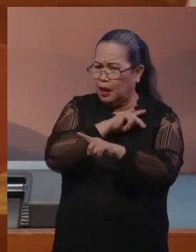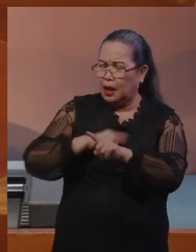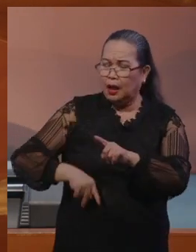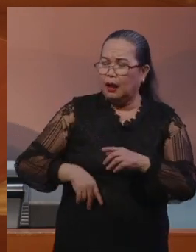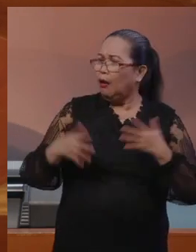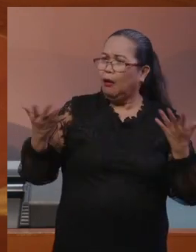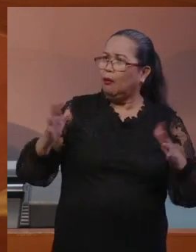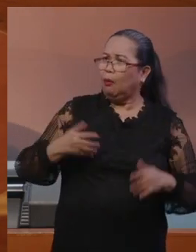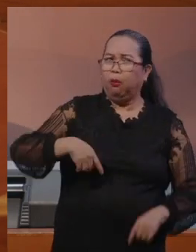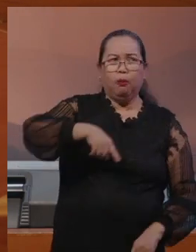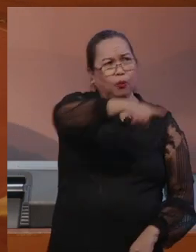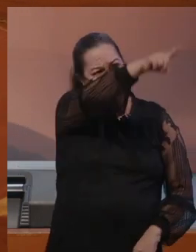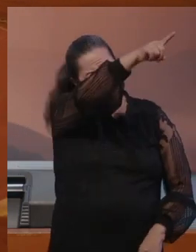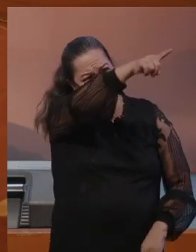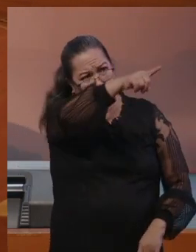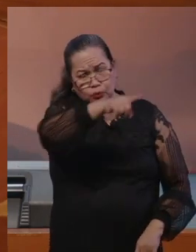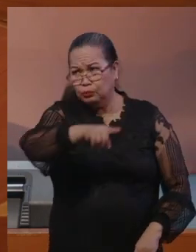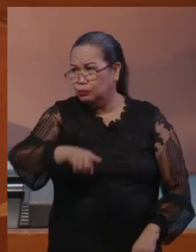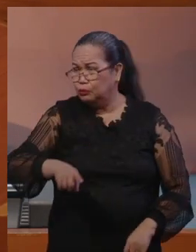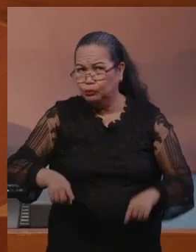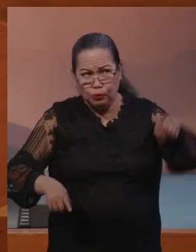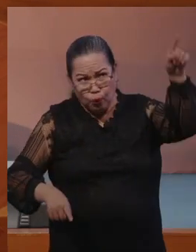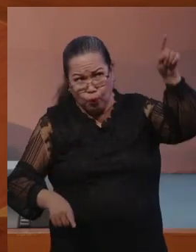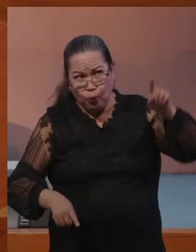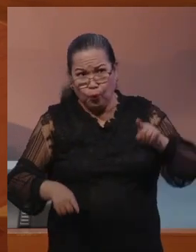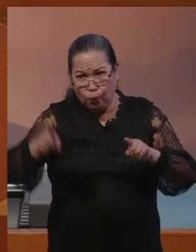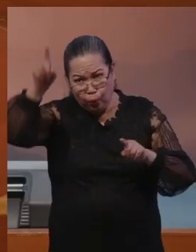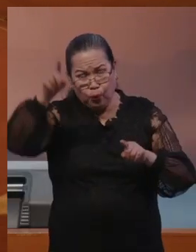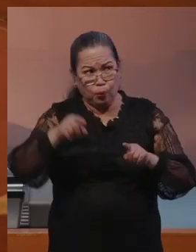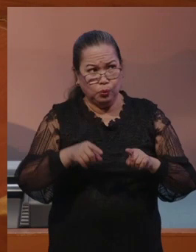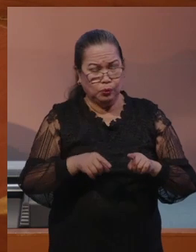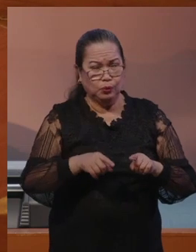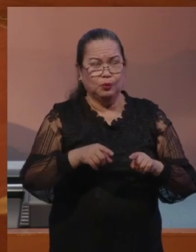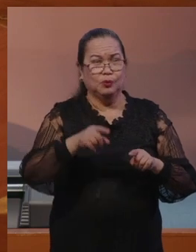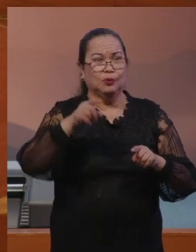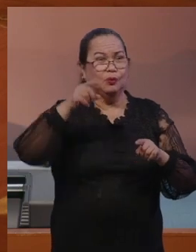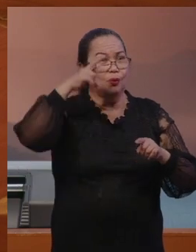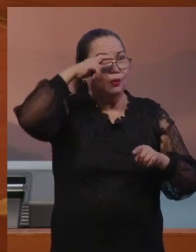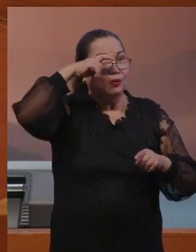kayo dun." Doon nagpunta yung spies, no?